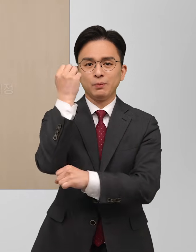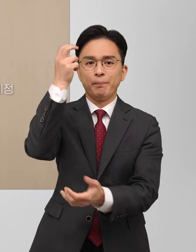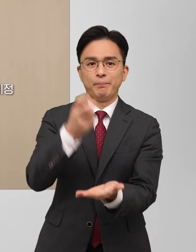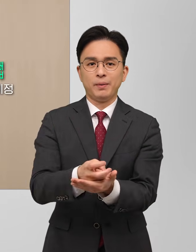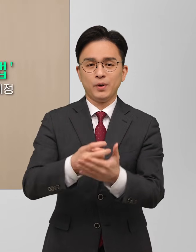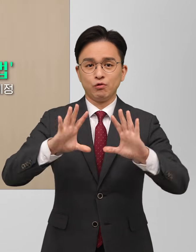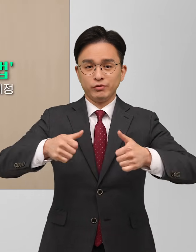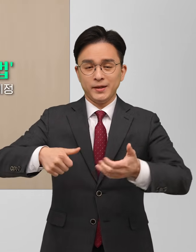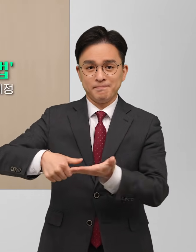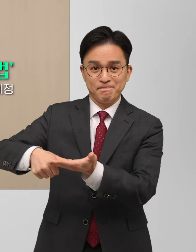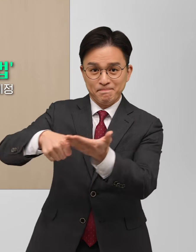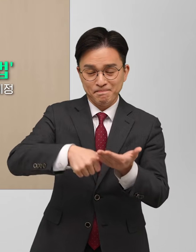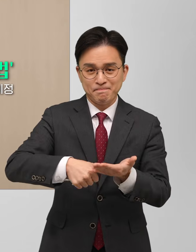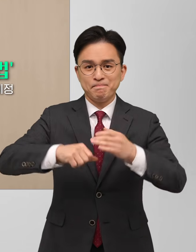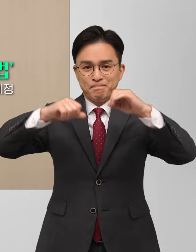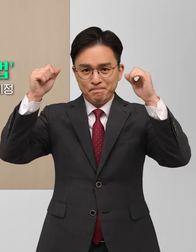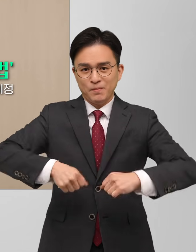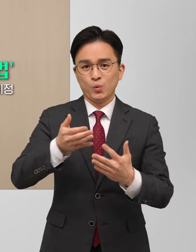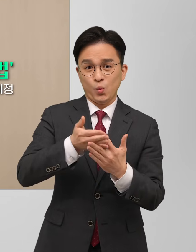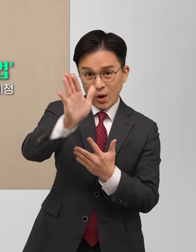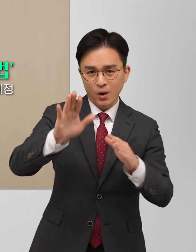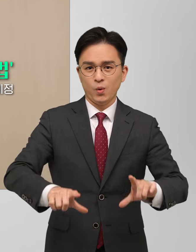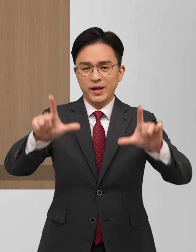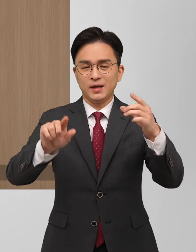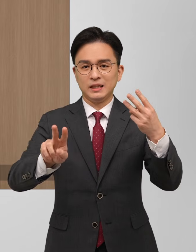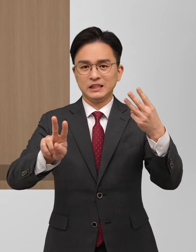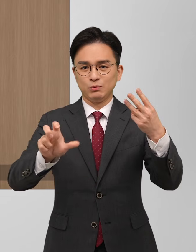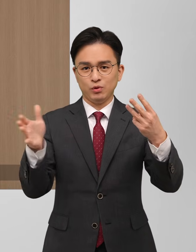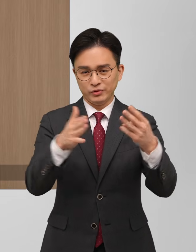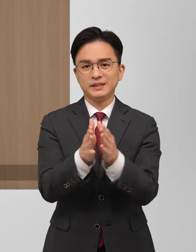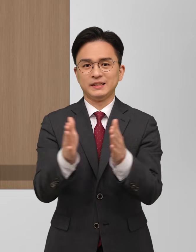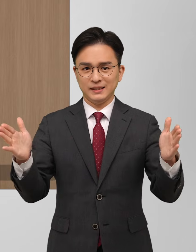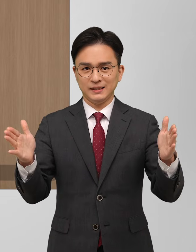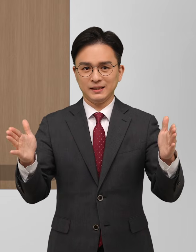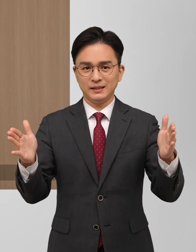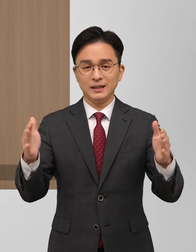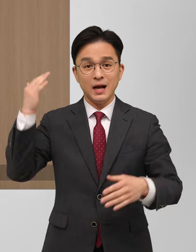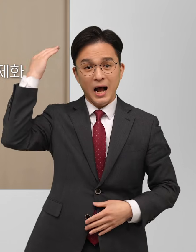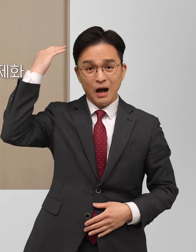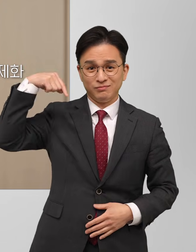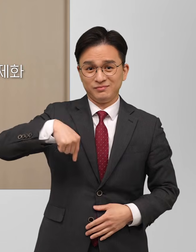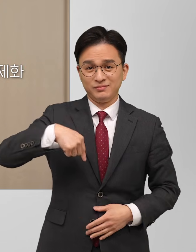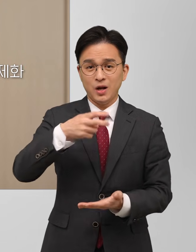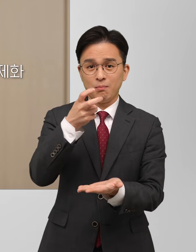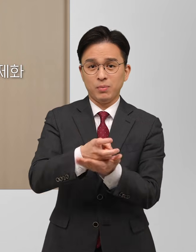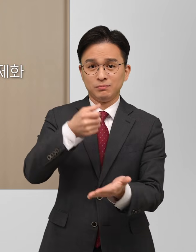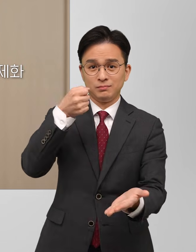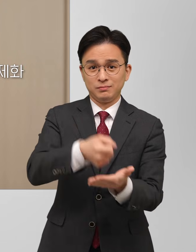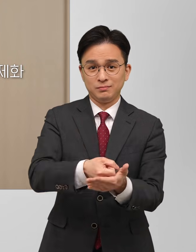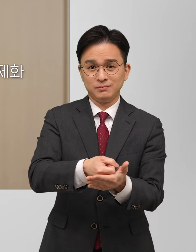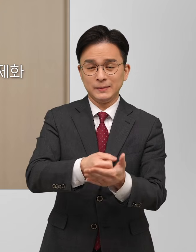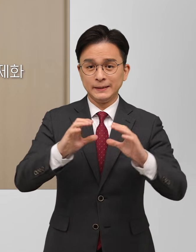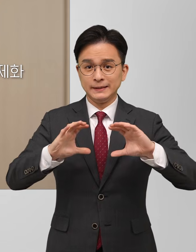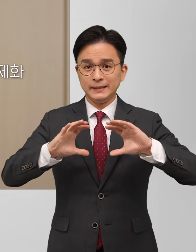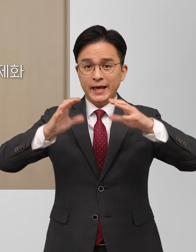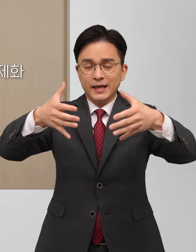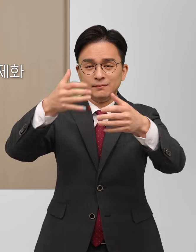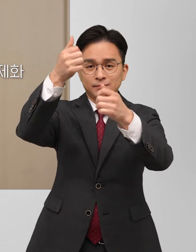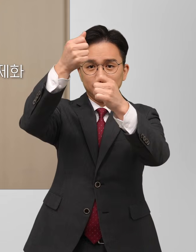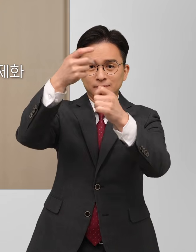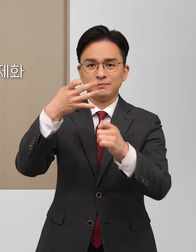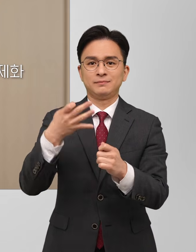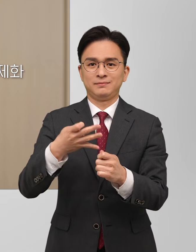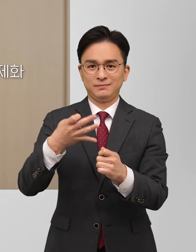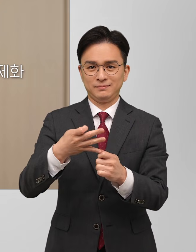통과하였으며 올해 3월 25일 시행될 예정입니다. 우리나라의 탄소중립 기본법은 전 세계에서 14번째로